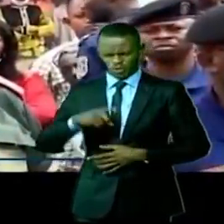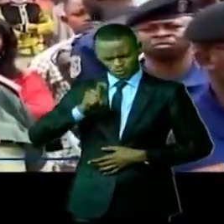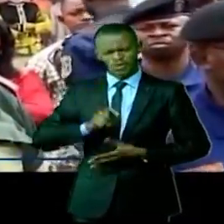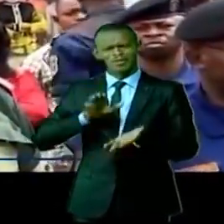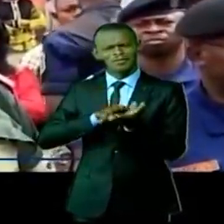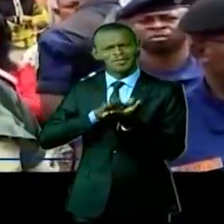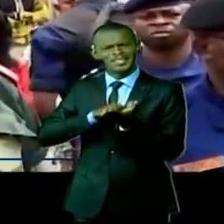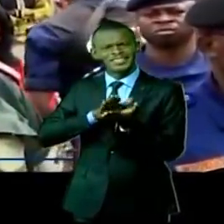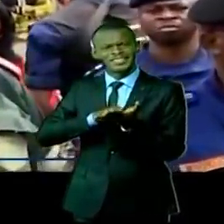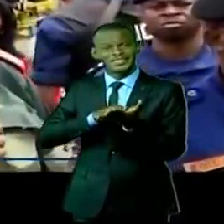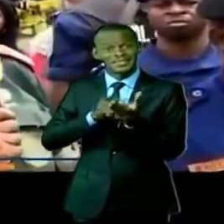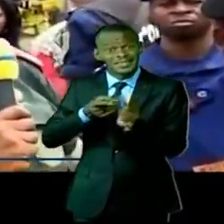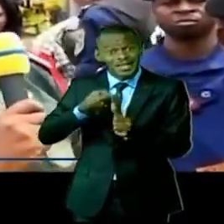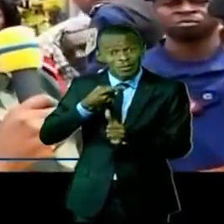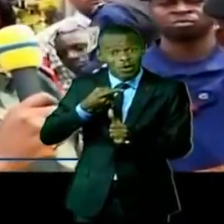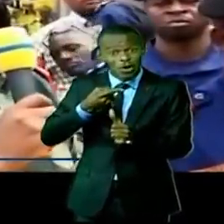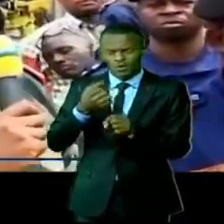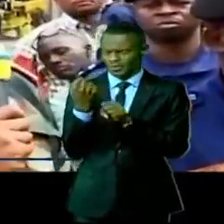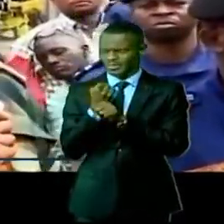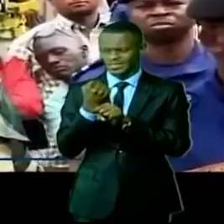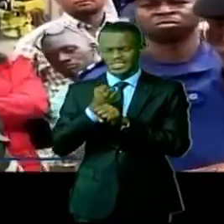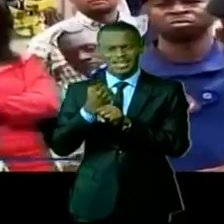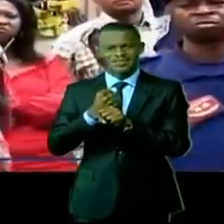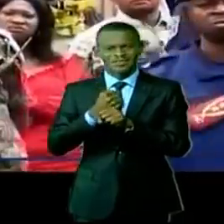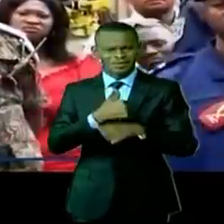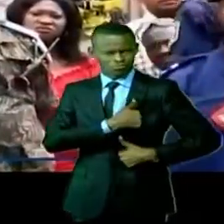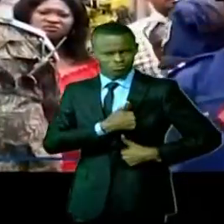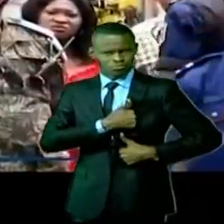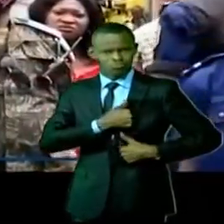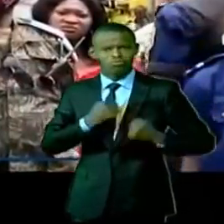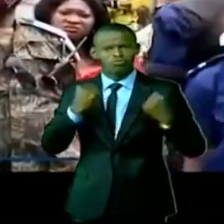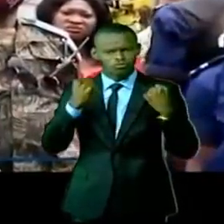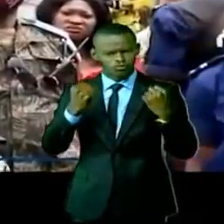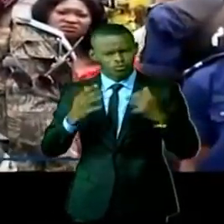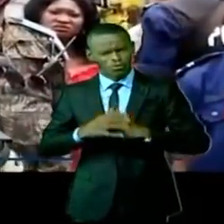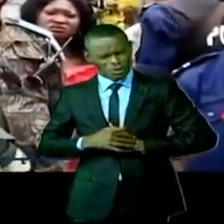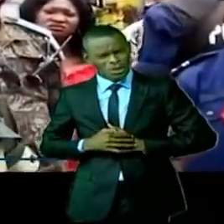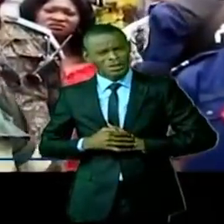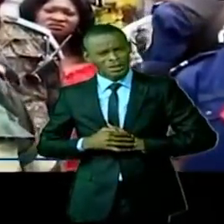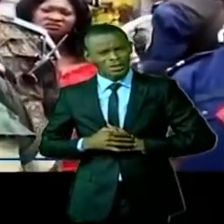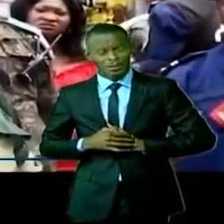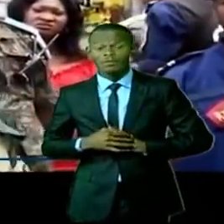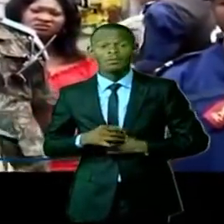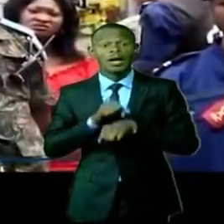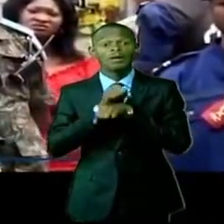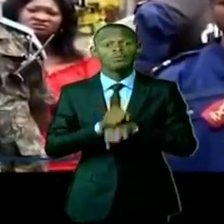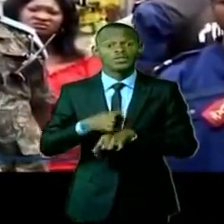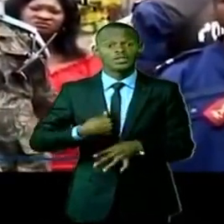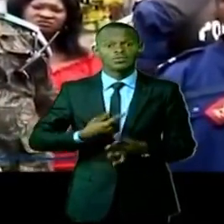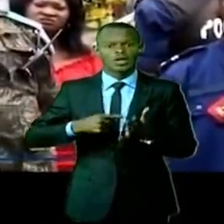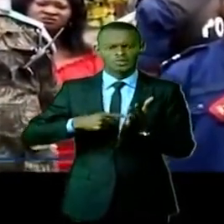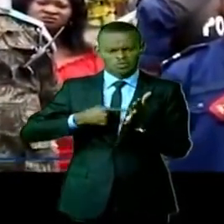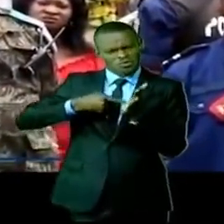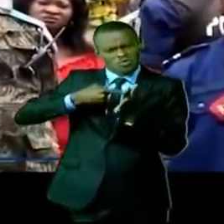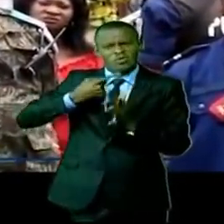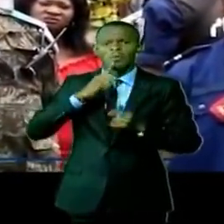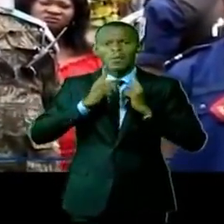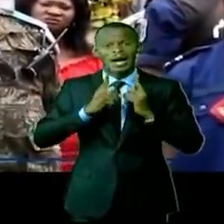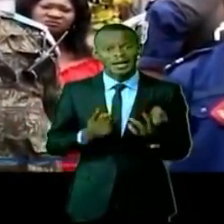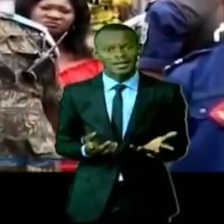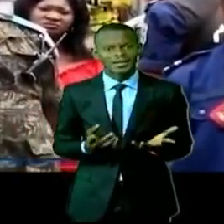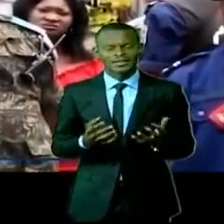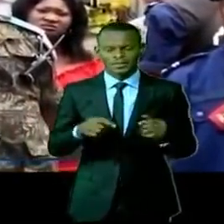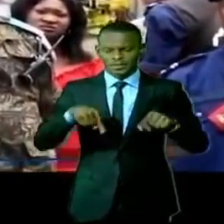comme je n'ai jamais cessé de le répéter, ici en Ituri, ce sont